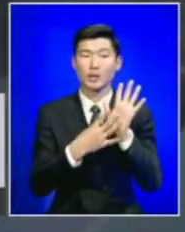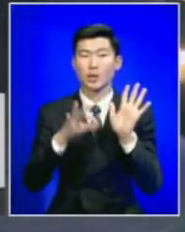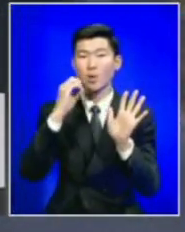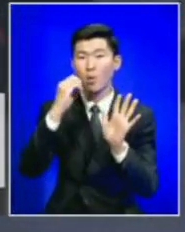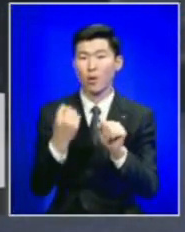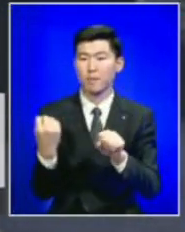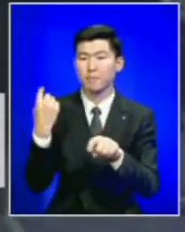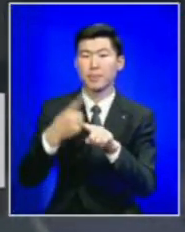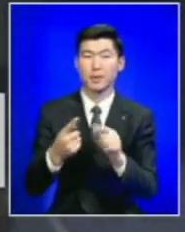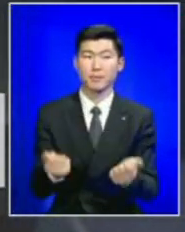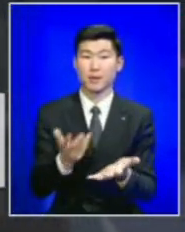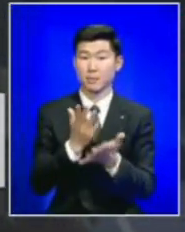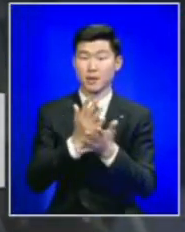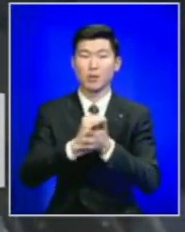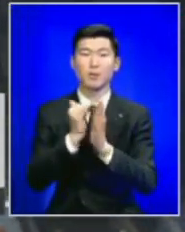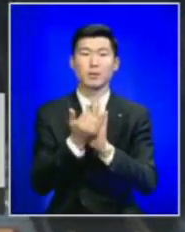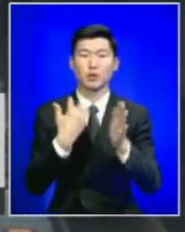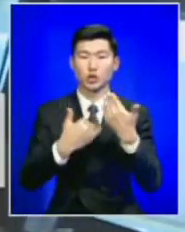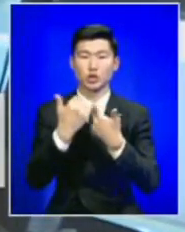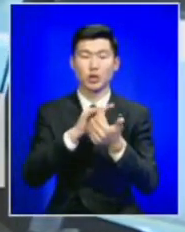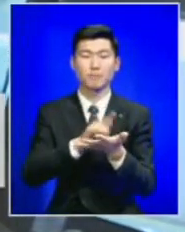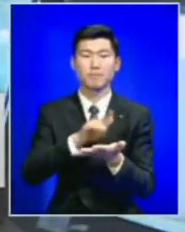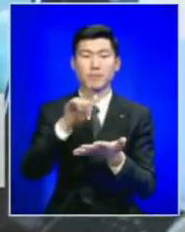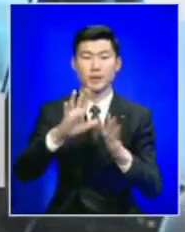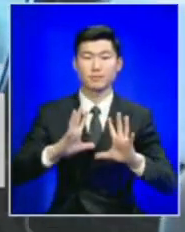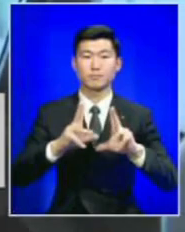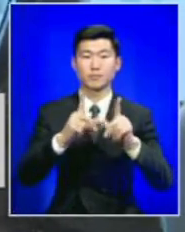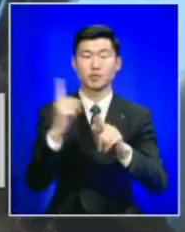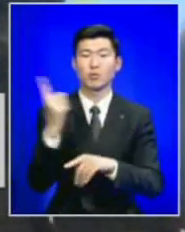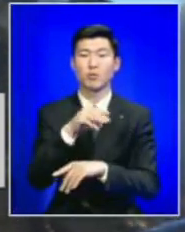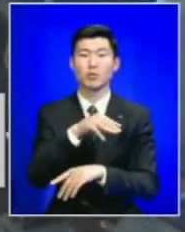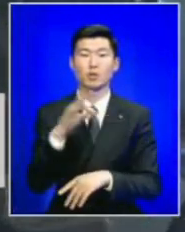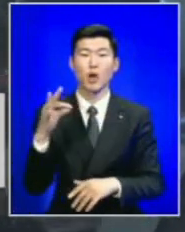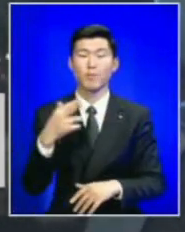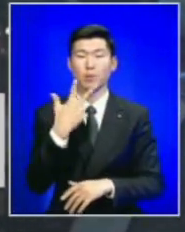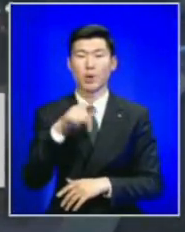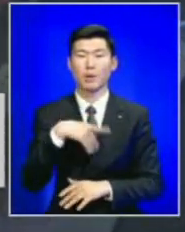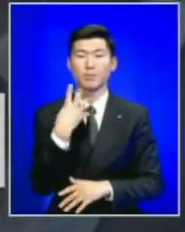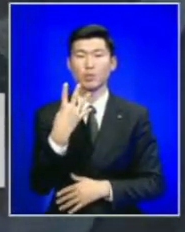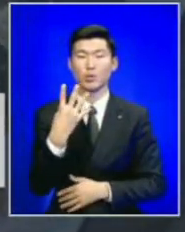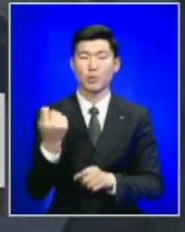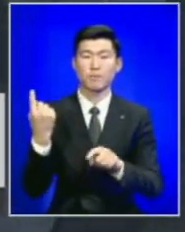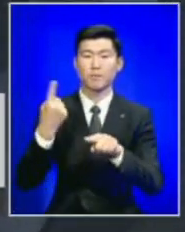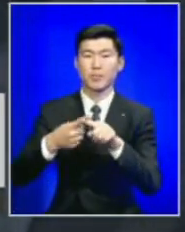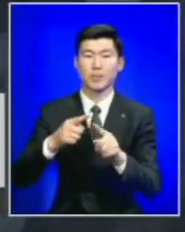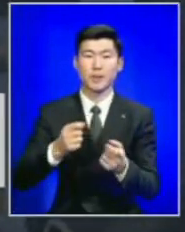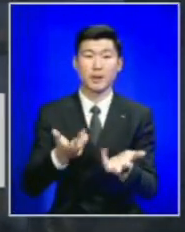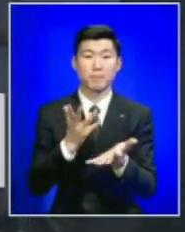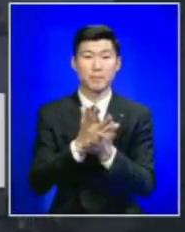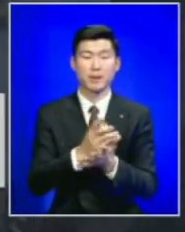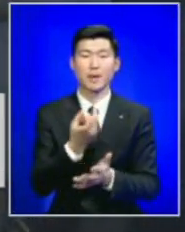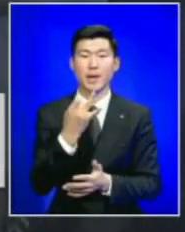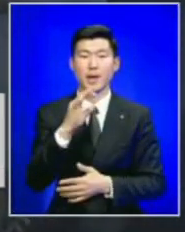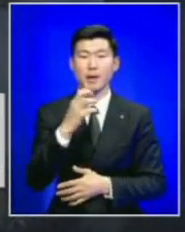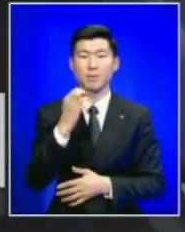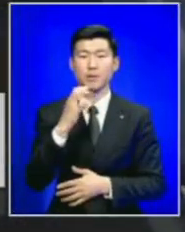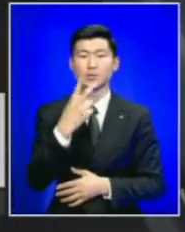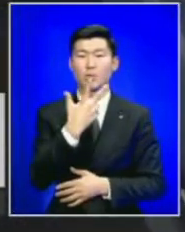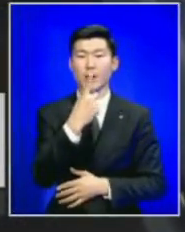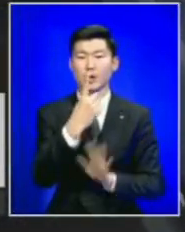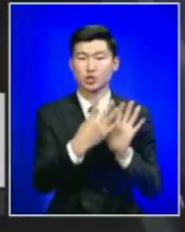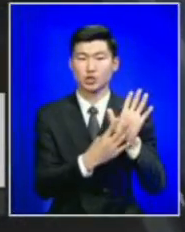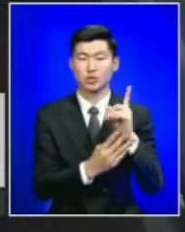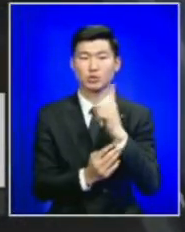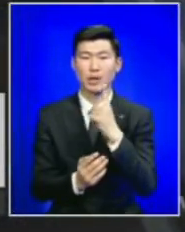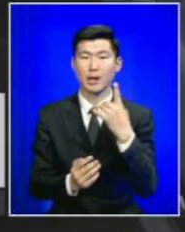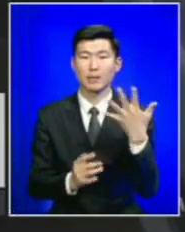өссөн үзүүлэлтэд гарчээ. Мөн дотоод нислэг сэргэж зорчигчдийн тоо 3.4 дахин нэмэгдсэн байна. Airbus